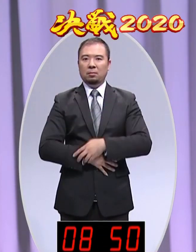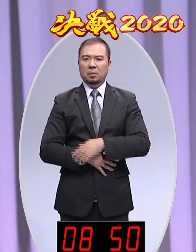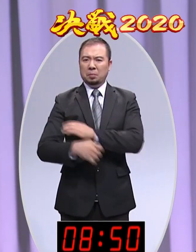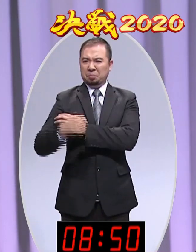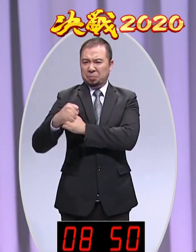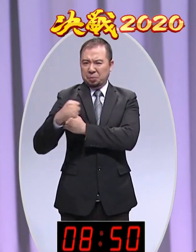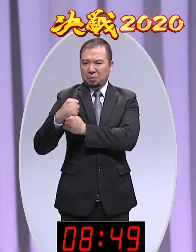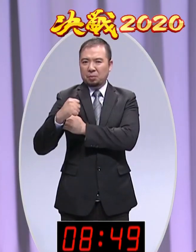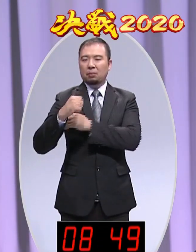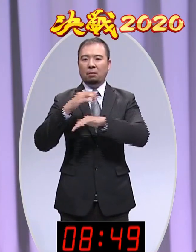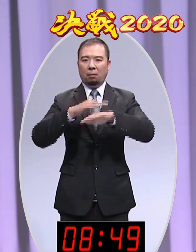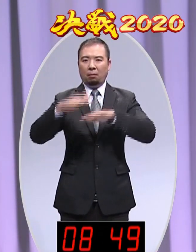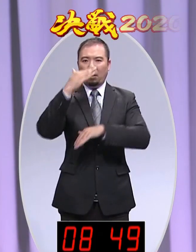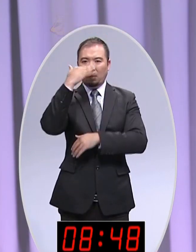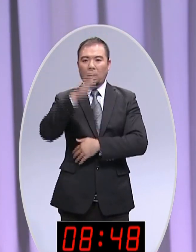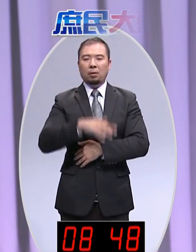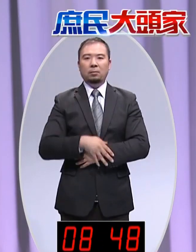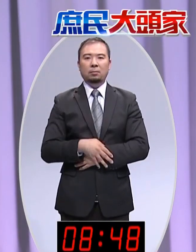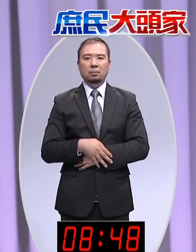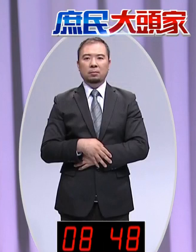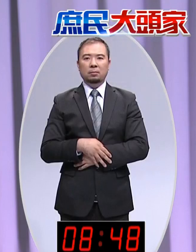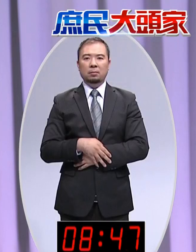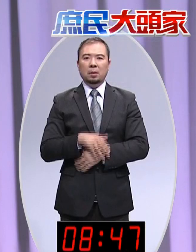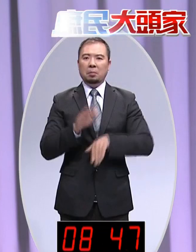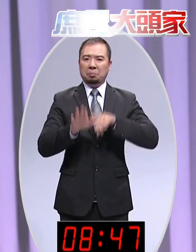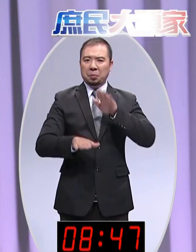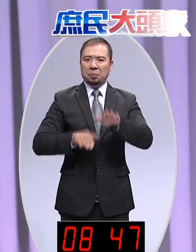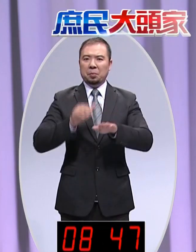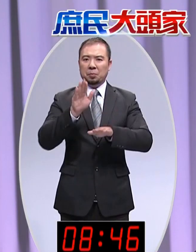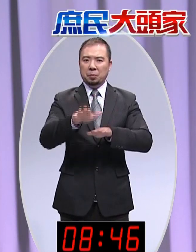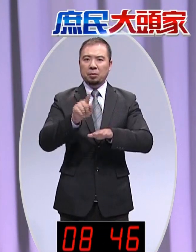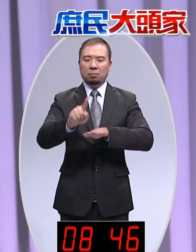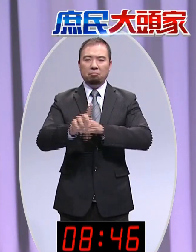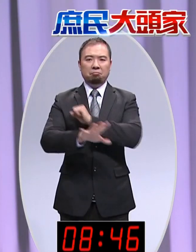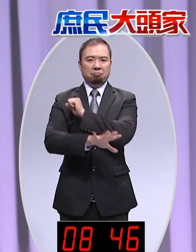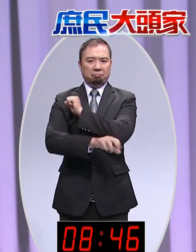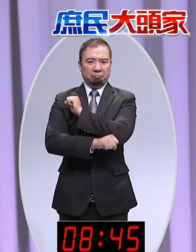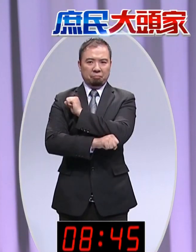赢，一波一卡赢的，来一步